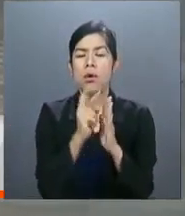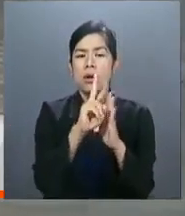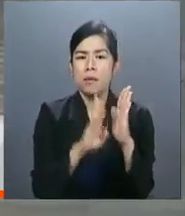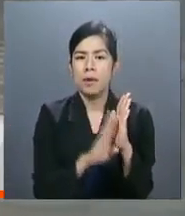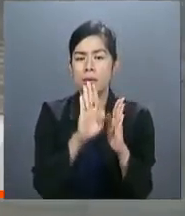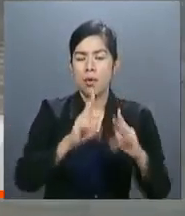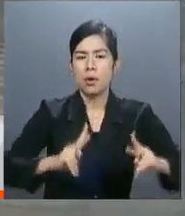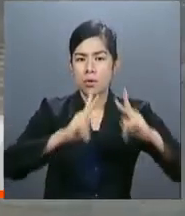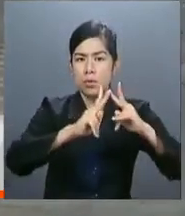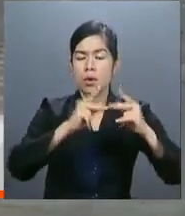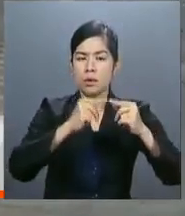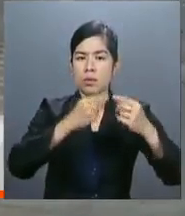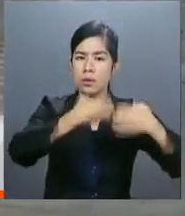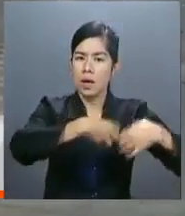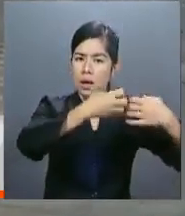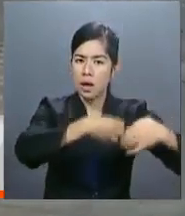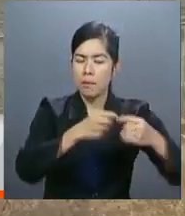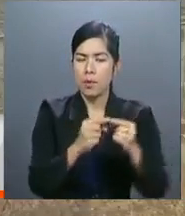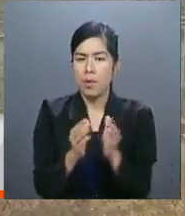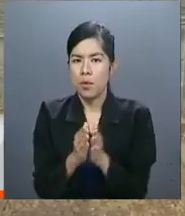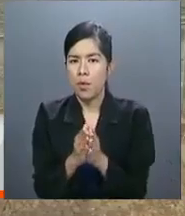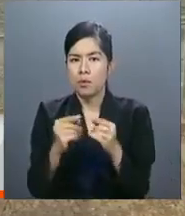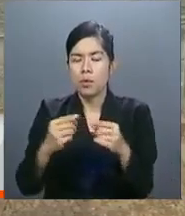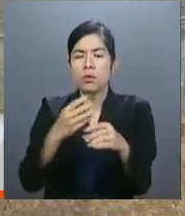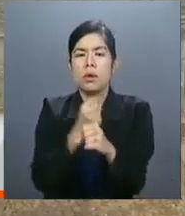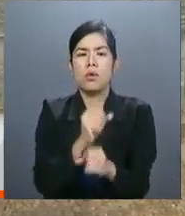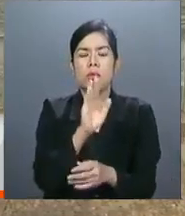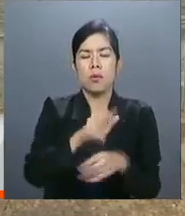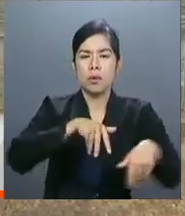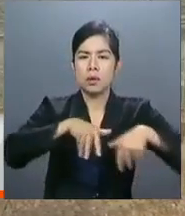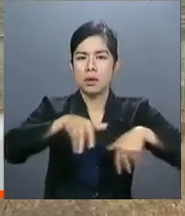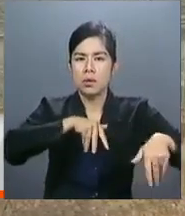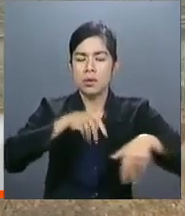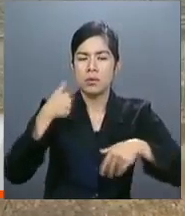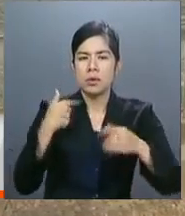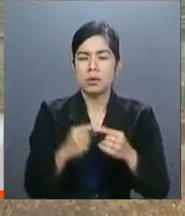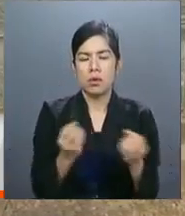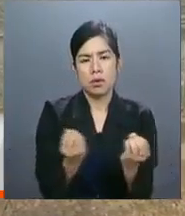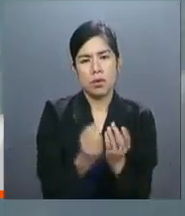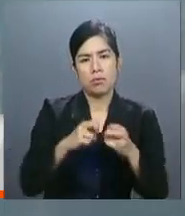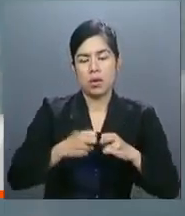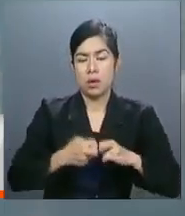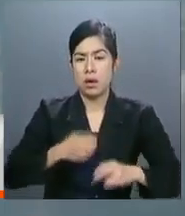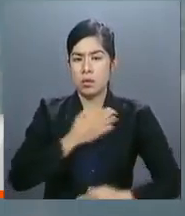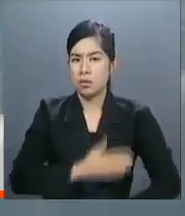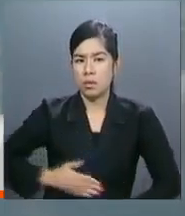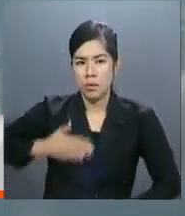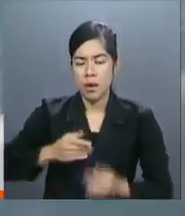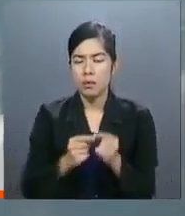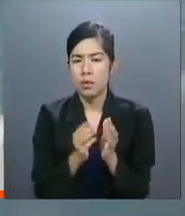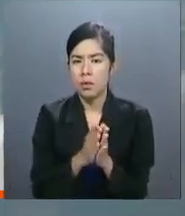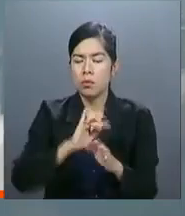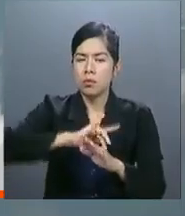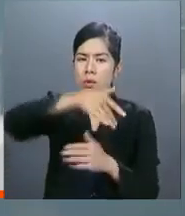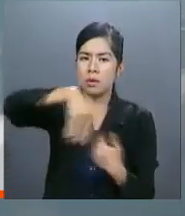ของกลุ่มชาวบ้านเกี่ยวกับผลกระทบด้านสุขภาพการพบสารโลหะหนักในร่างกายและประเด็นผลกระทบด้านสิ่งแวดล้อมต่อเนื่องมาหลาย